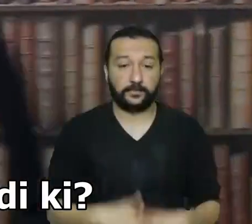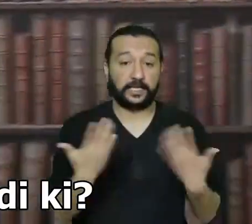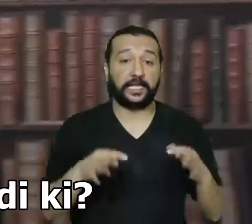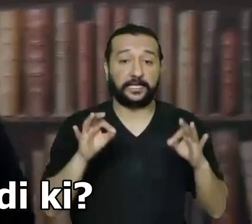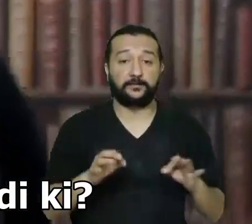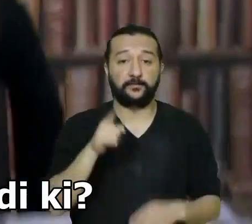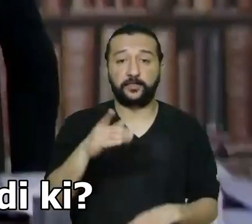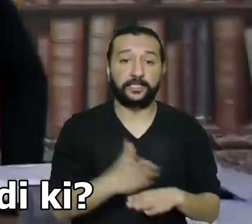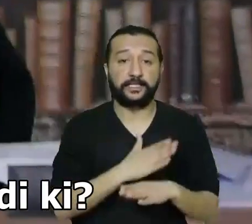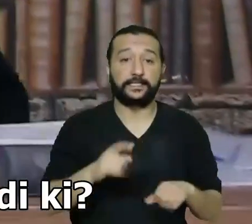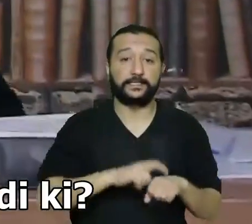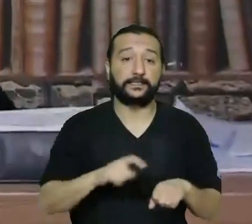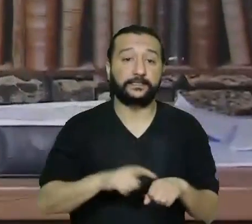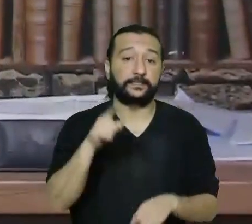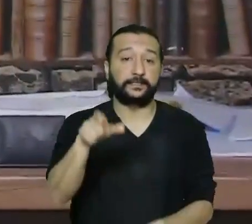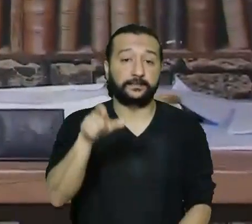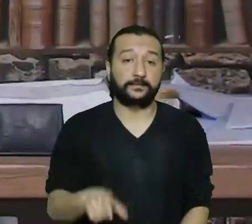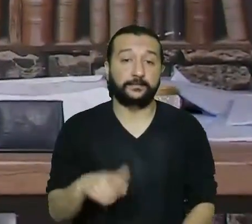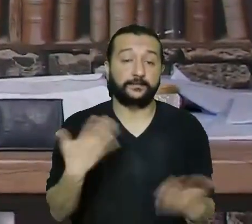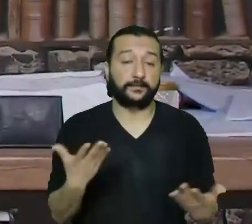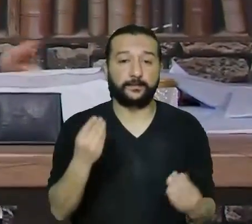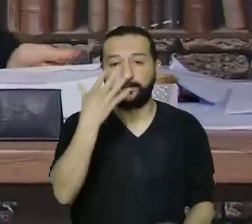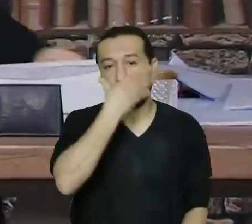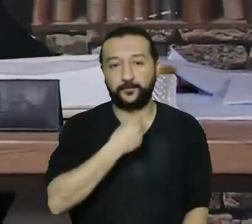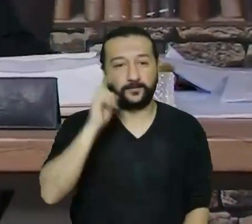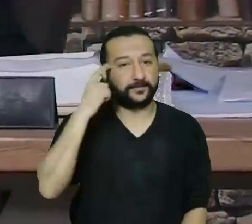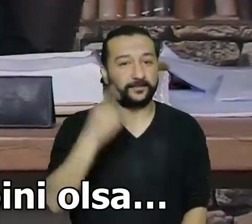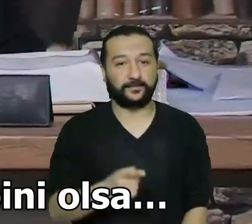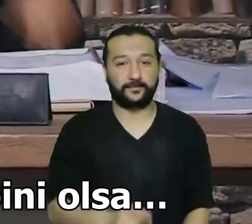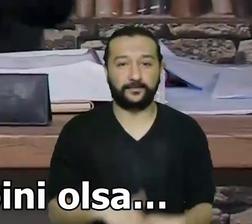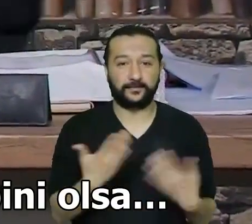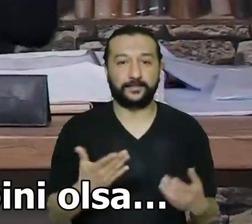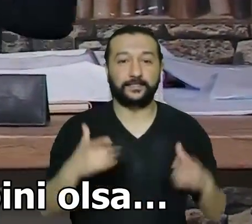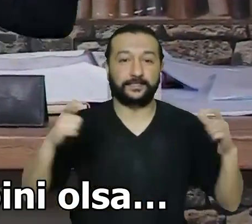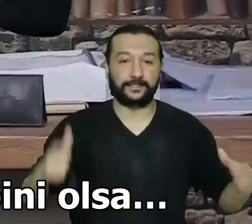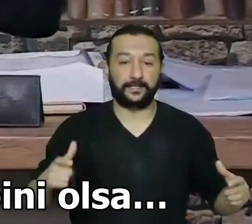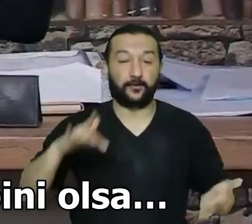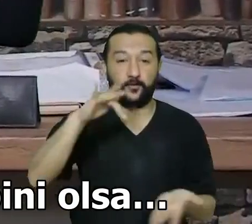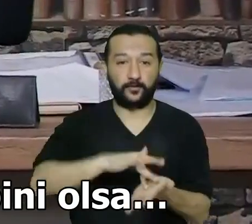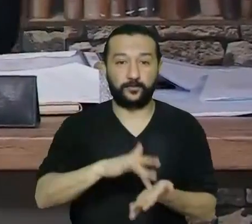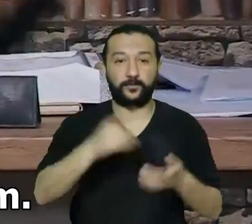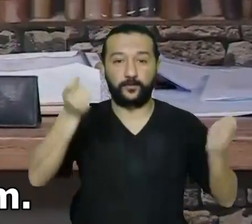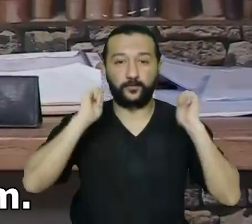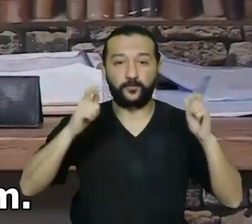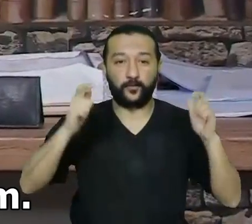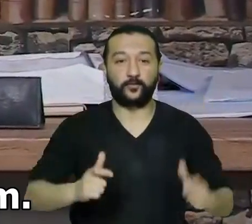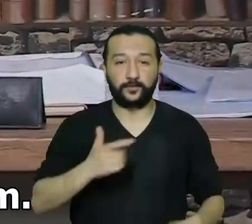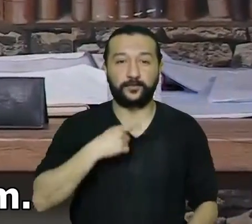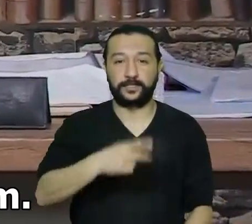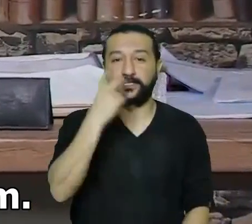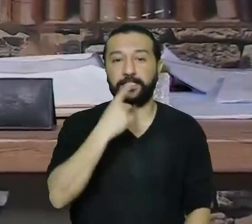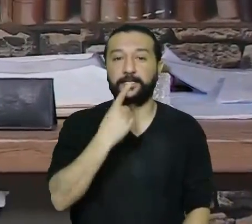Yani şimdi bu da niye sinirlendi ki? Ay ne kadar güzel fikir. Sahnenin ortasında böyle duşakabin olsa ben orada